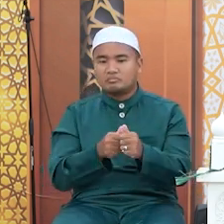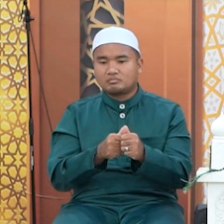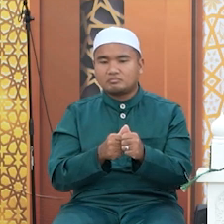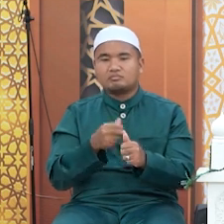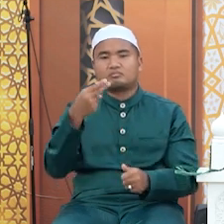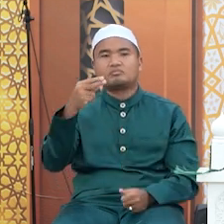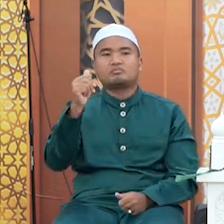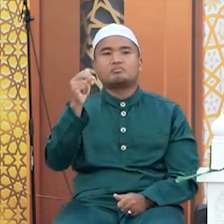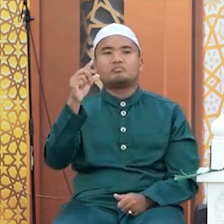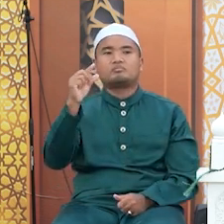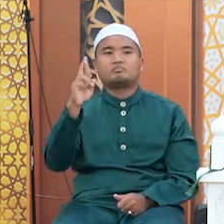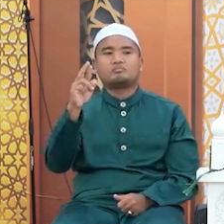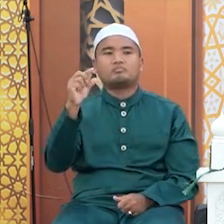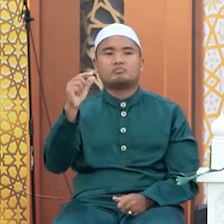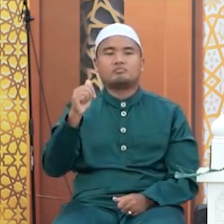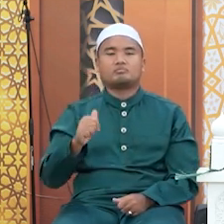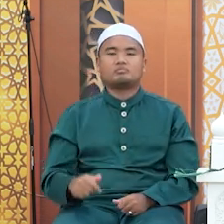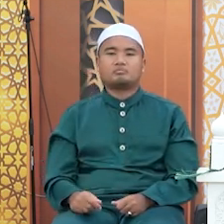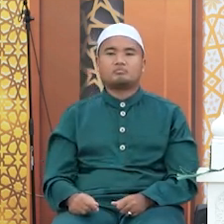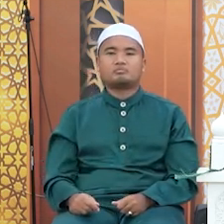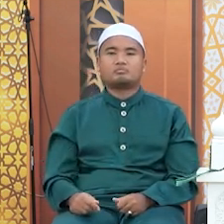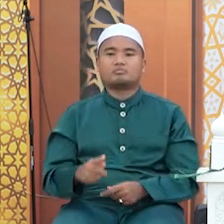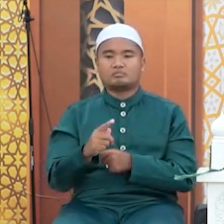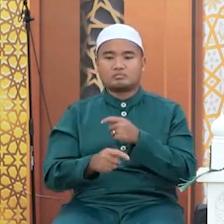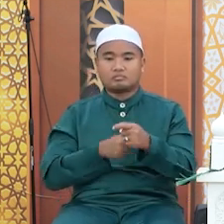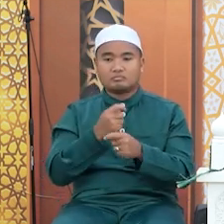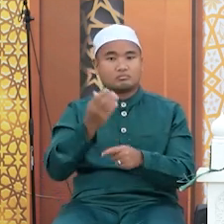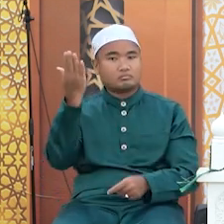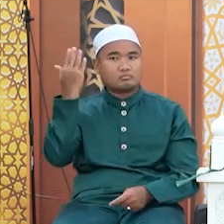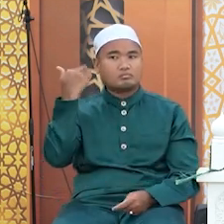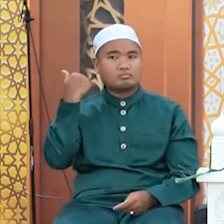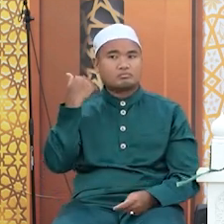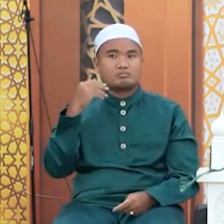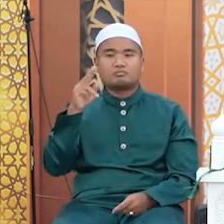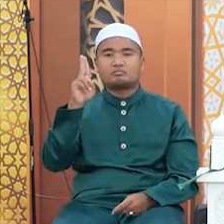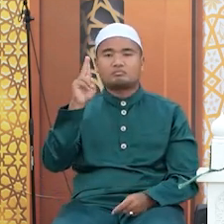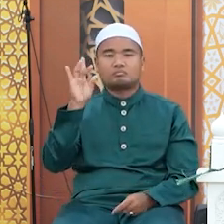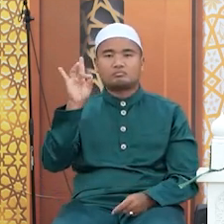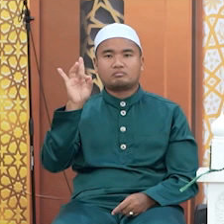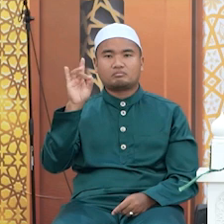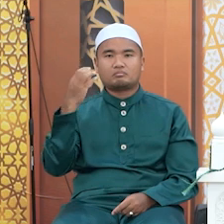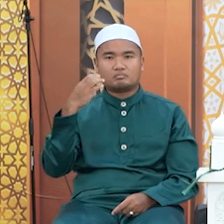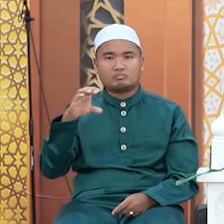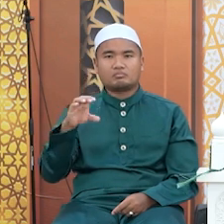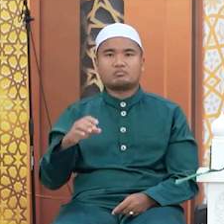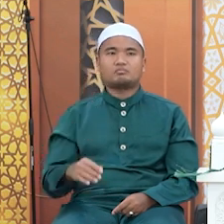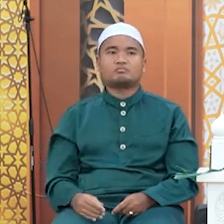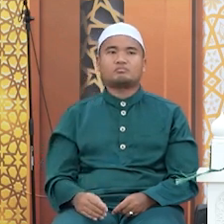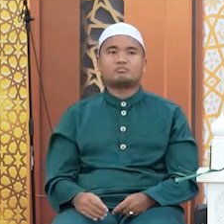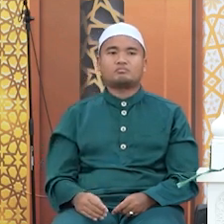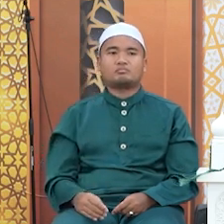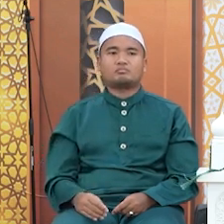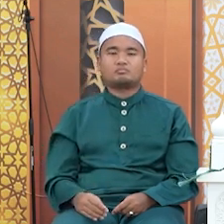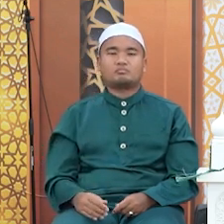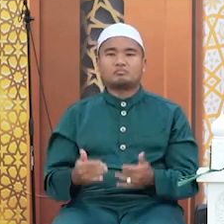hot 800 ni jadi 800 setengah, 900. Dia tak jadi 800 dua ya, tak ada.